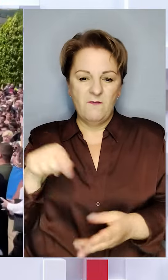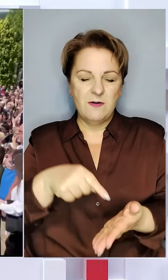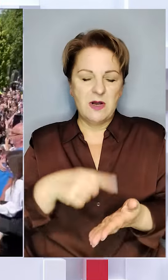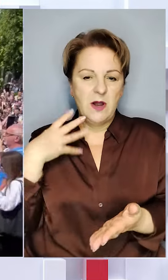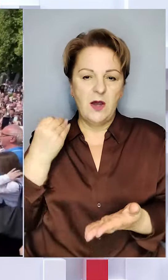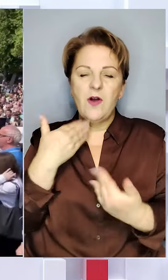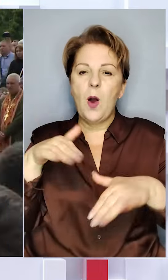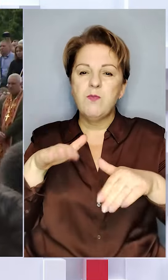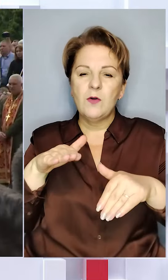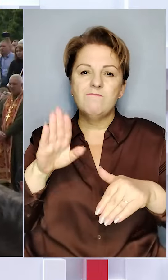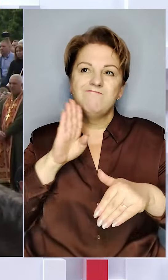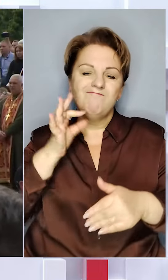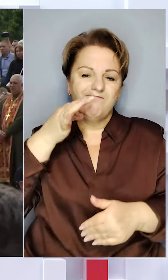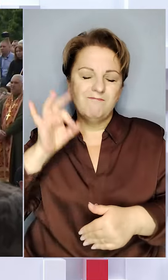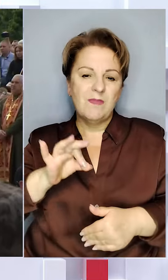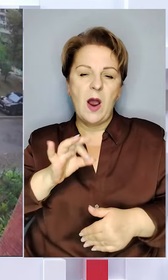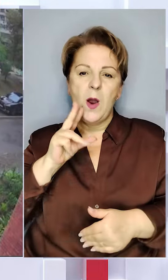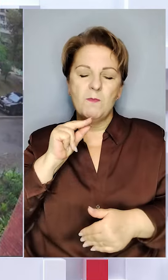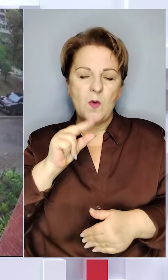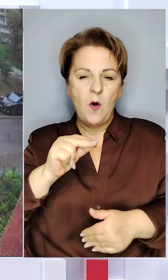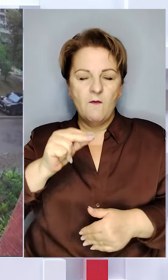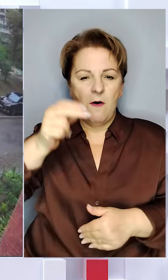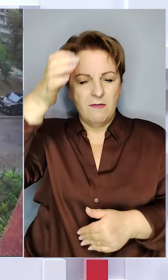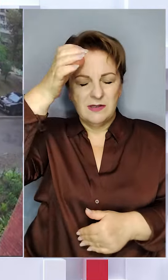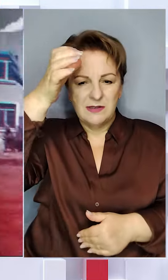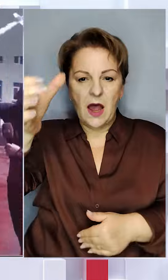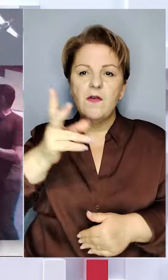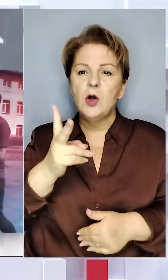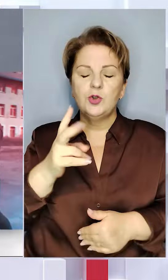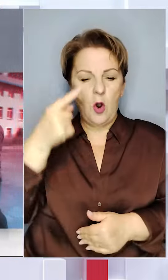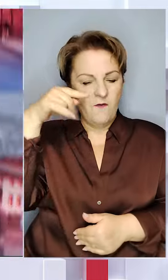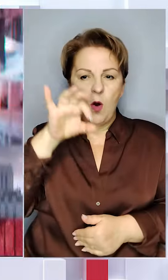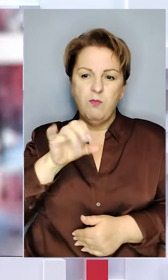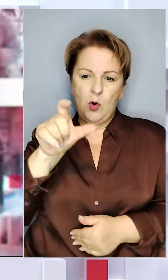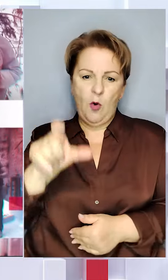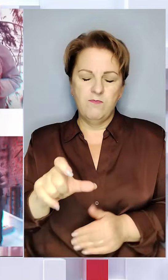Як у Львові прощалися з мовознавицею та що відомо про її вбивцю?